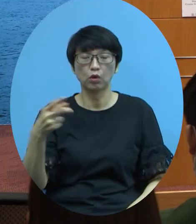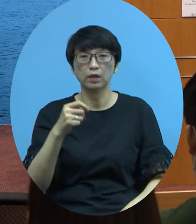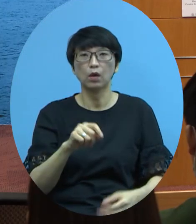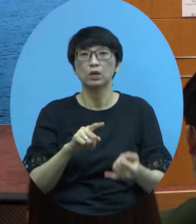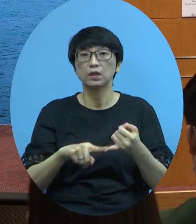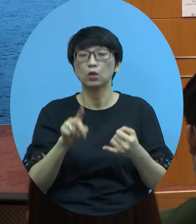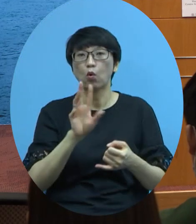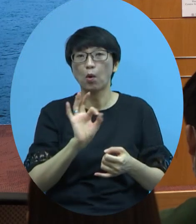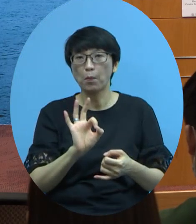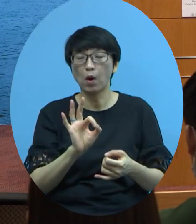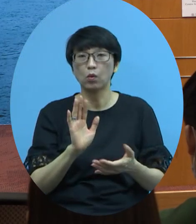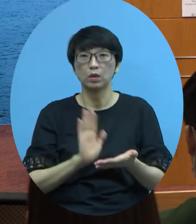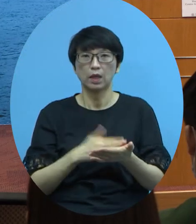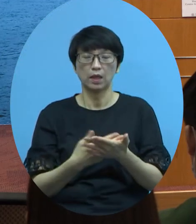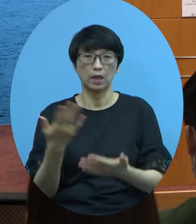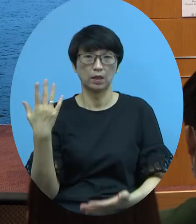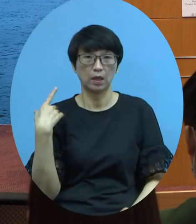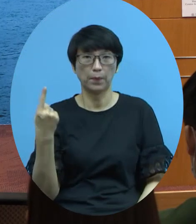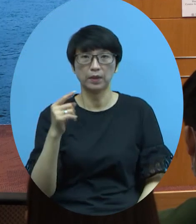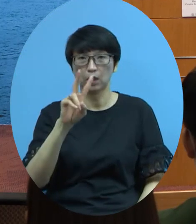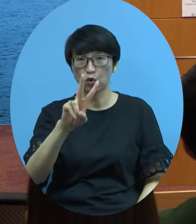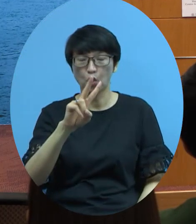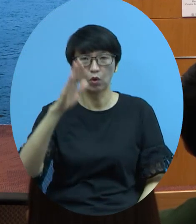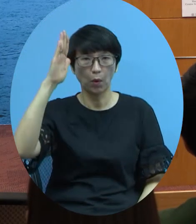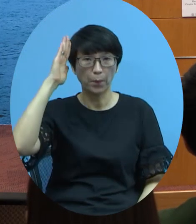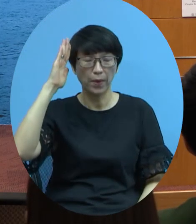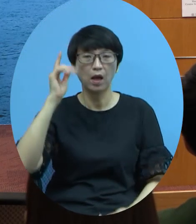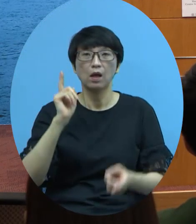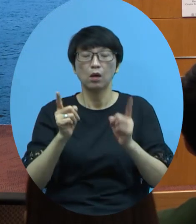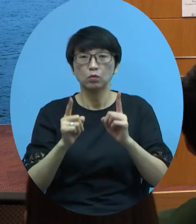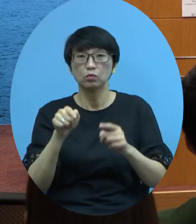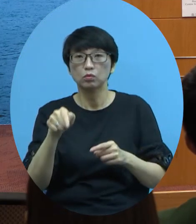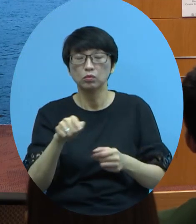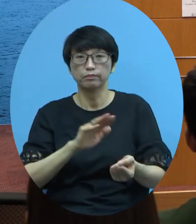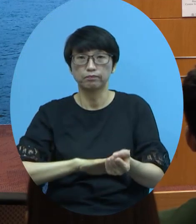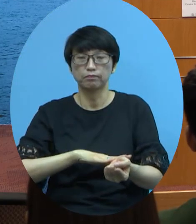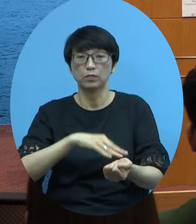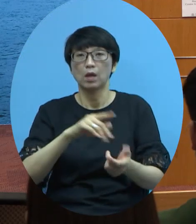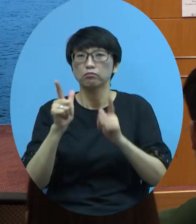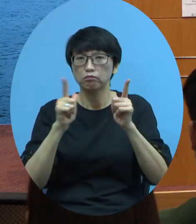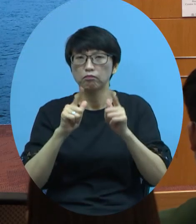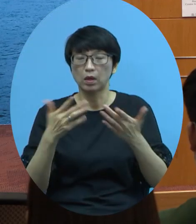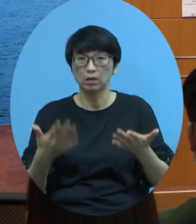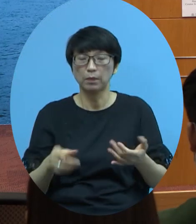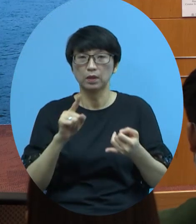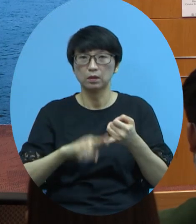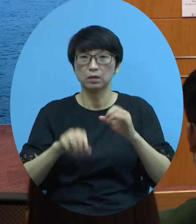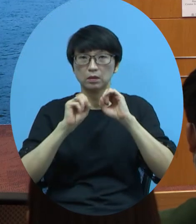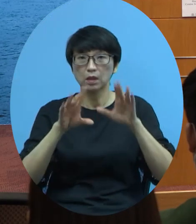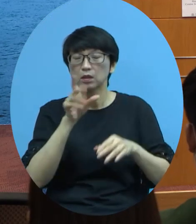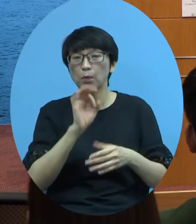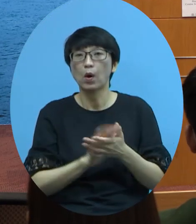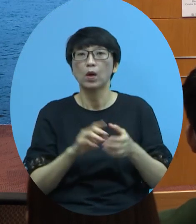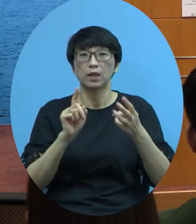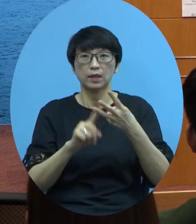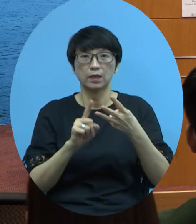但係尋日其實話有2個警員係有病徵，即係可能今日會有結果。其實嗰兩個警員有結果未咧？第三條問題想